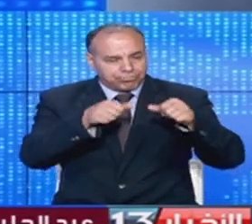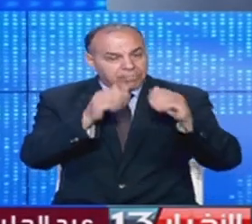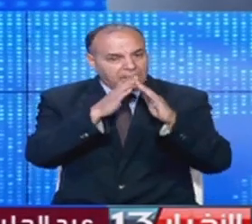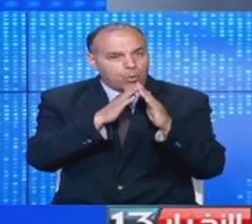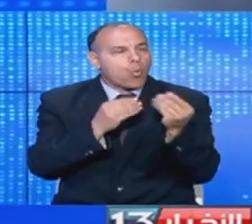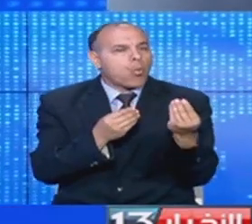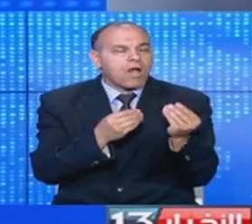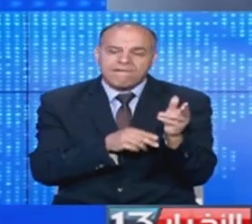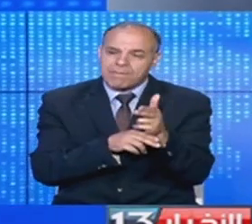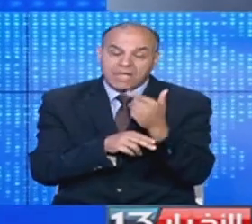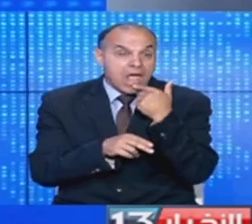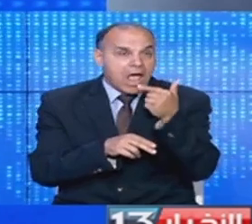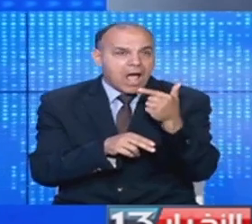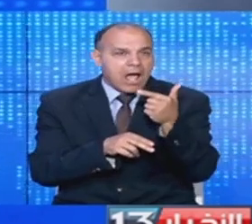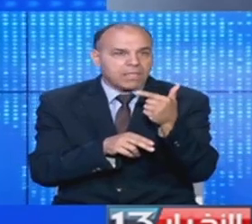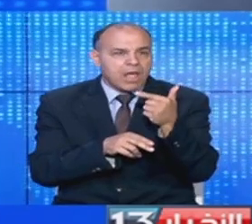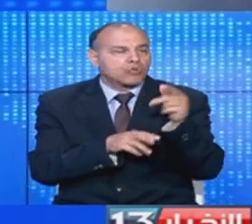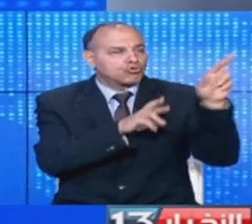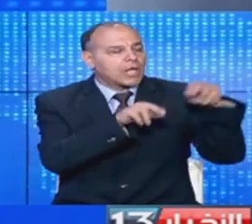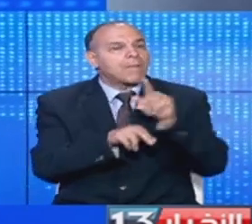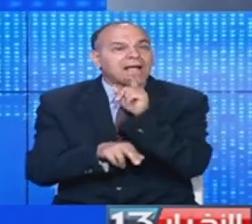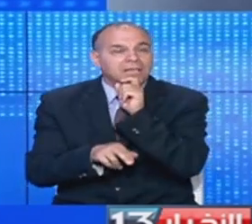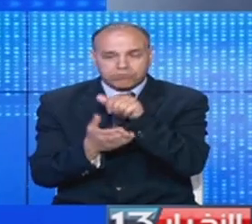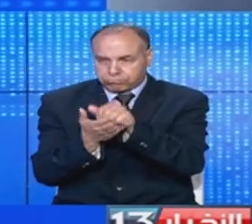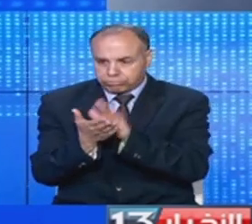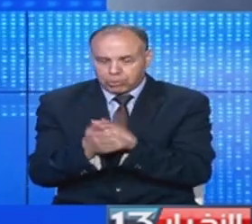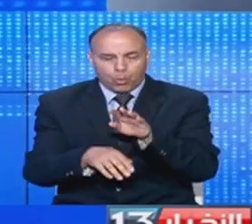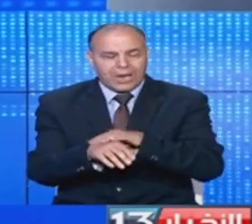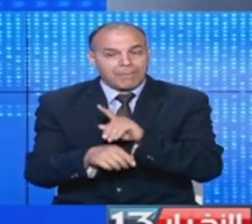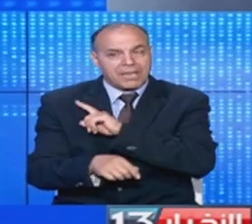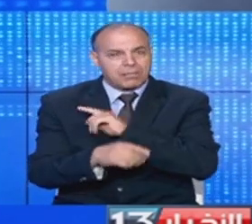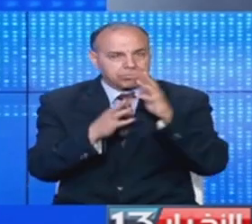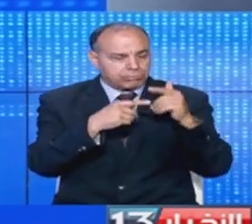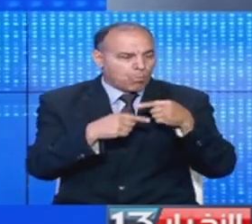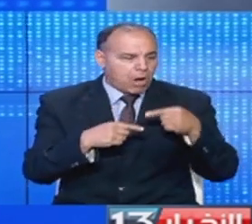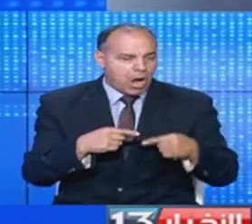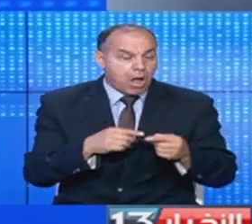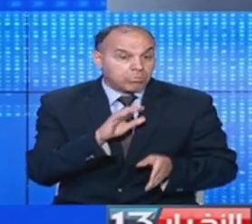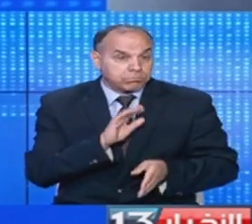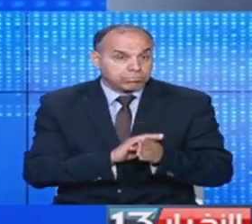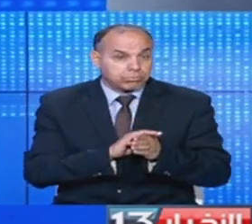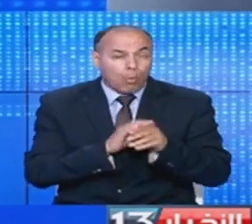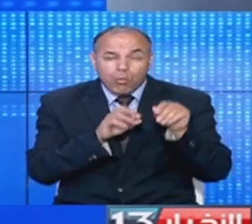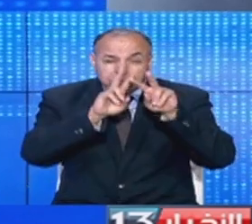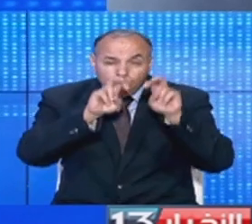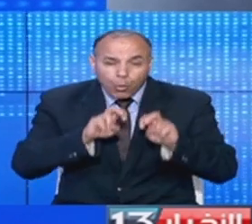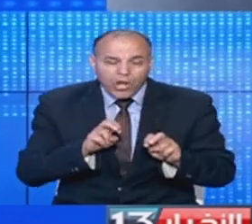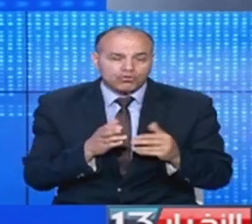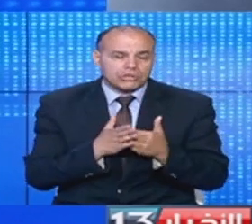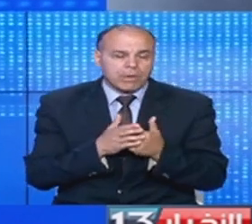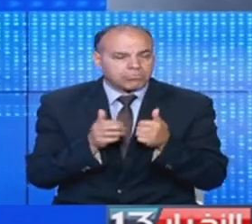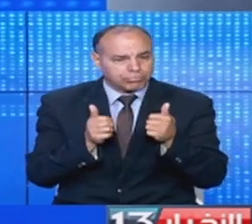الصحي بالمهدية وافدا من قطر، في حين سجلت ولاية مدنين نتائج سلبية منذ انطلاق المسح الشامل بجزيرة